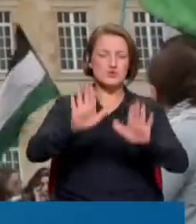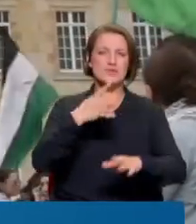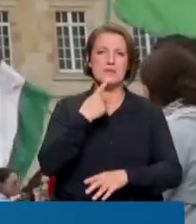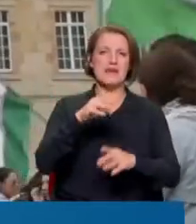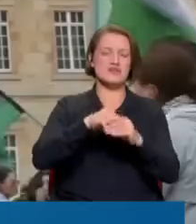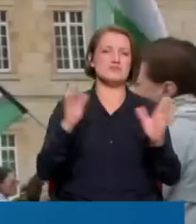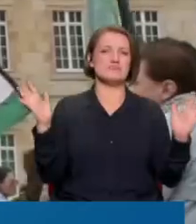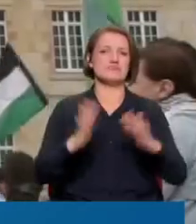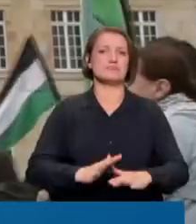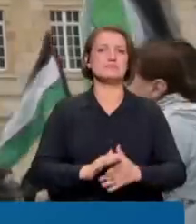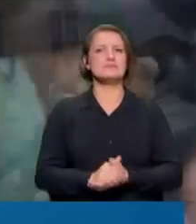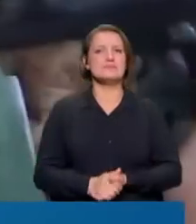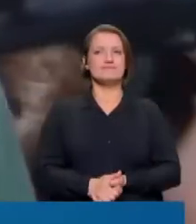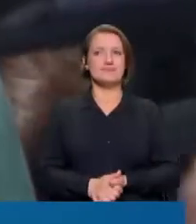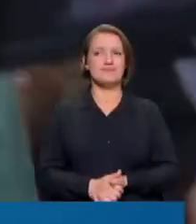bir araya